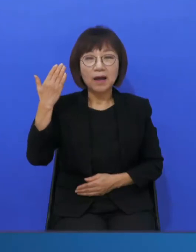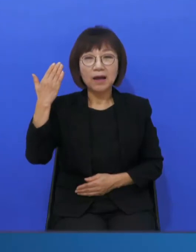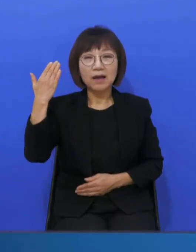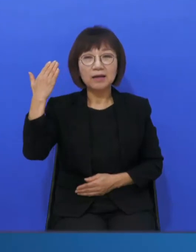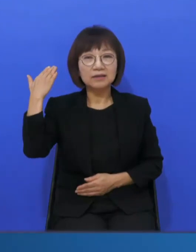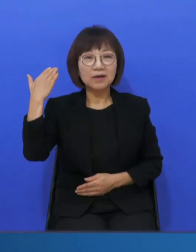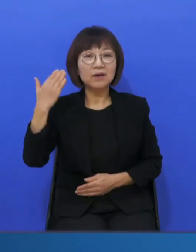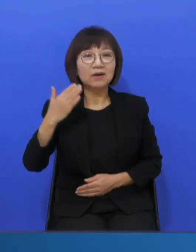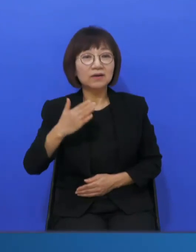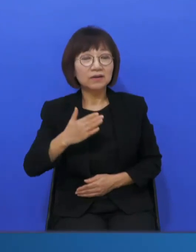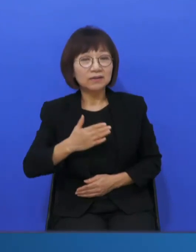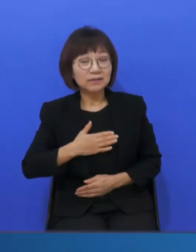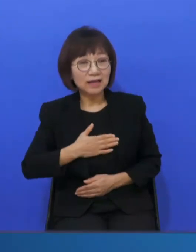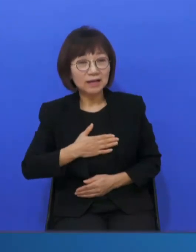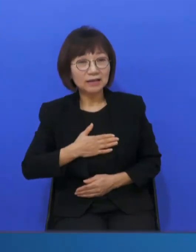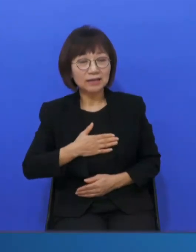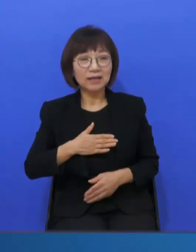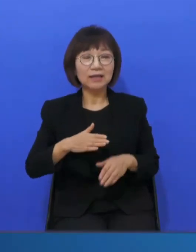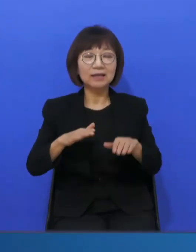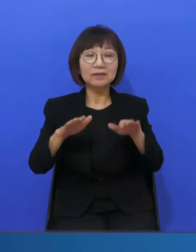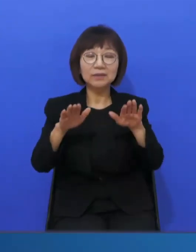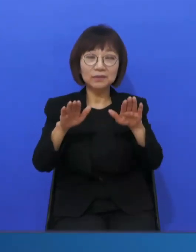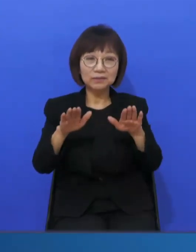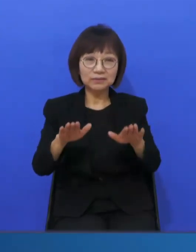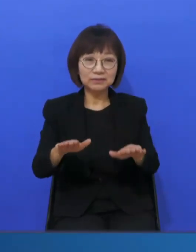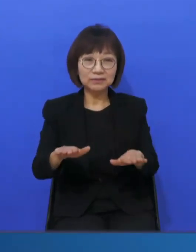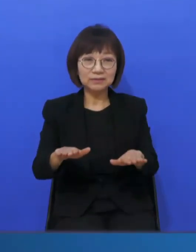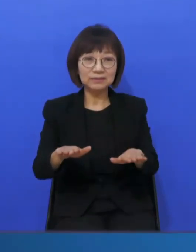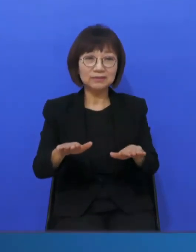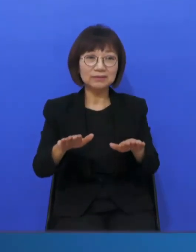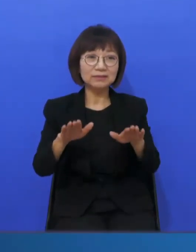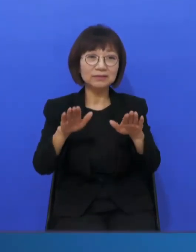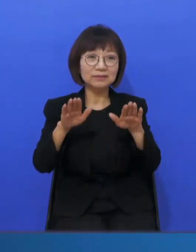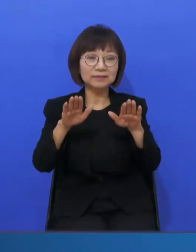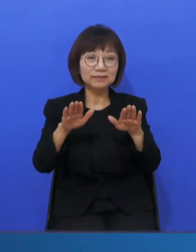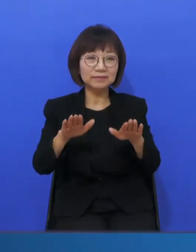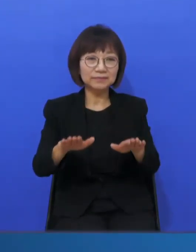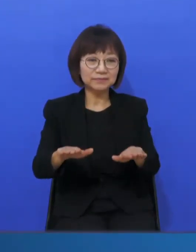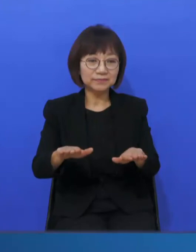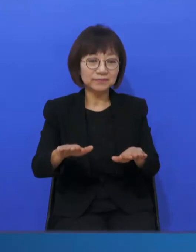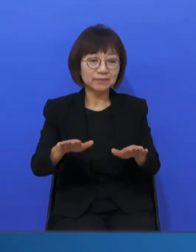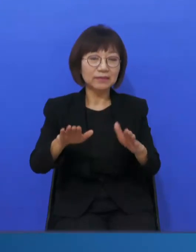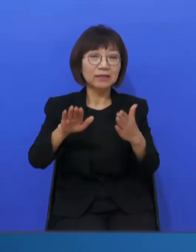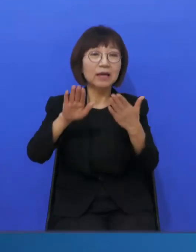나의 과거 나의 오늘